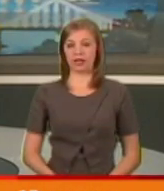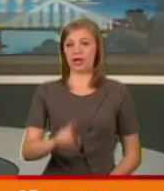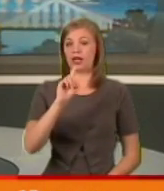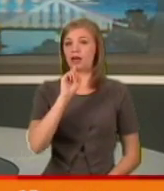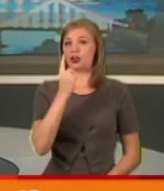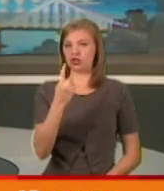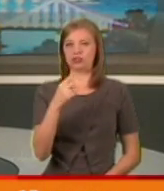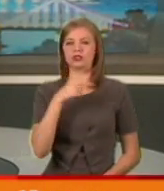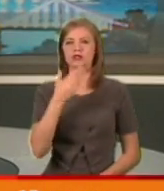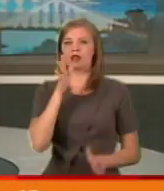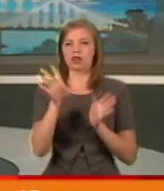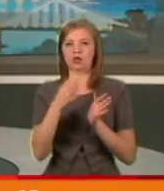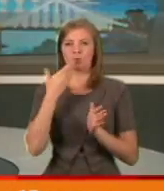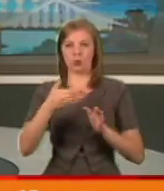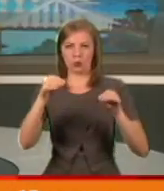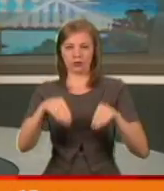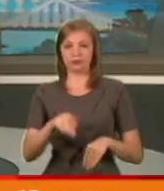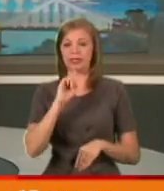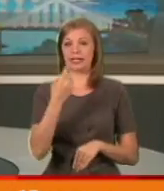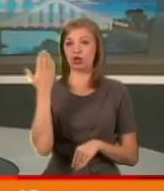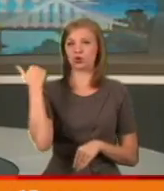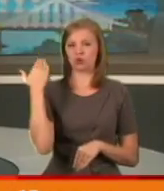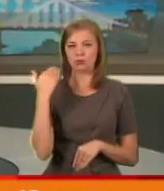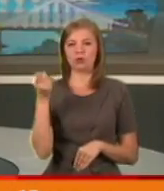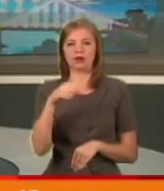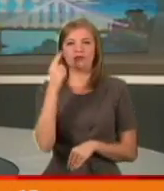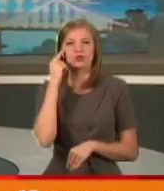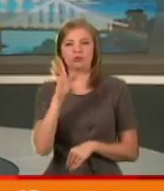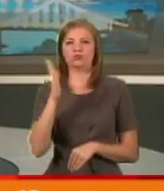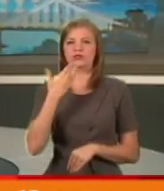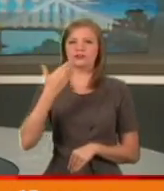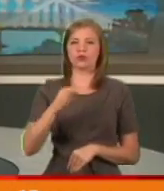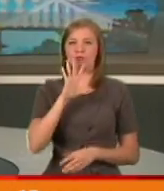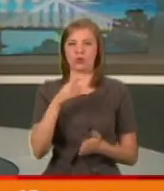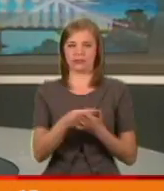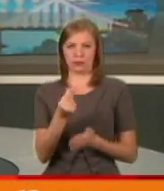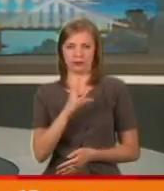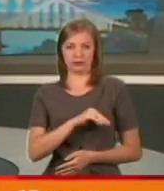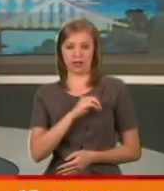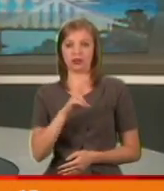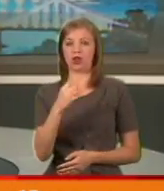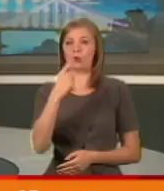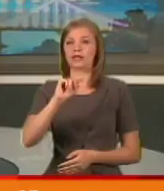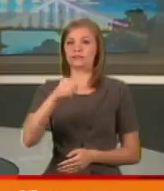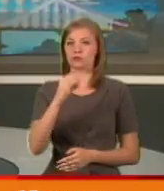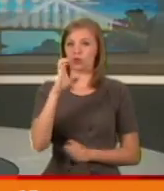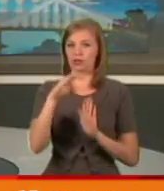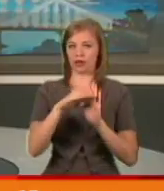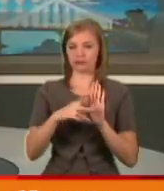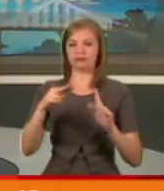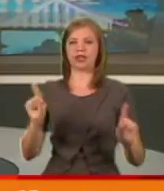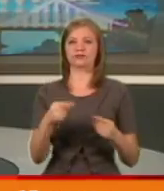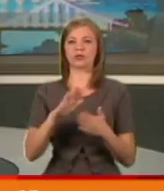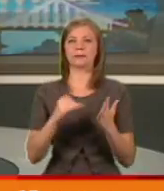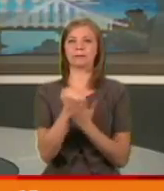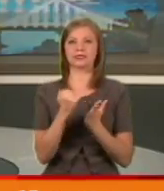Річниця електронного декларування. Ще рік тому можновладці в думці не мали звітувати про свої статки. Проте одна з вимог ЄС для створення